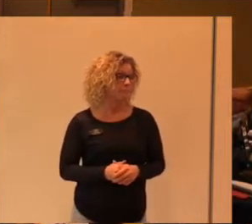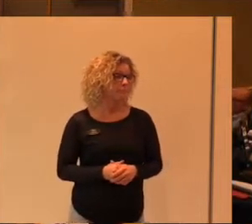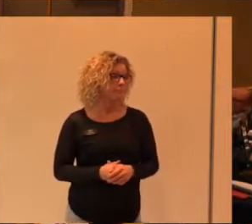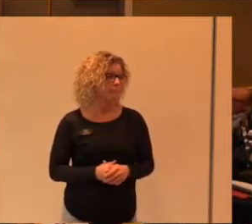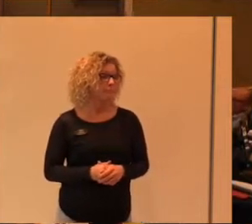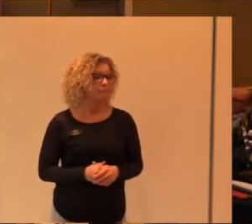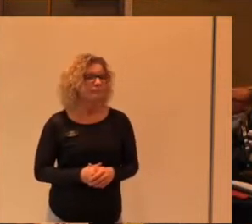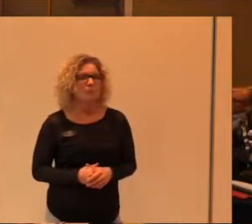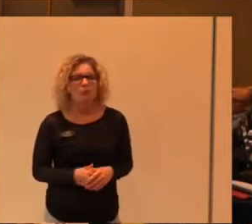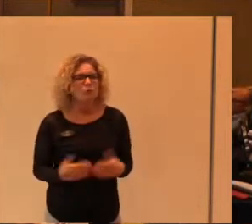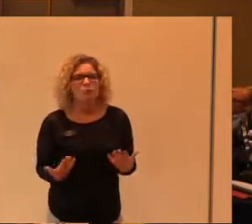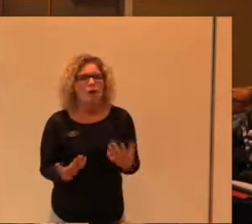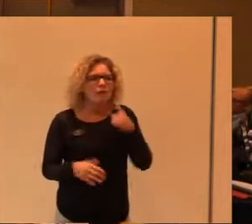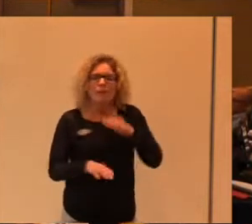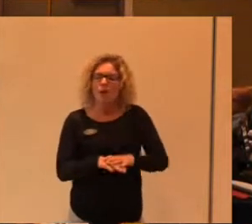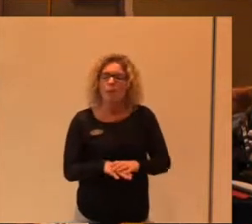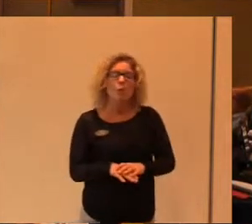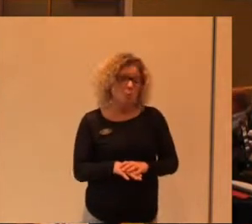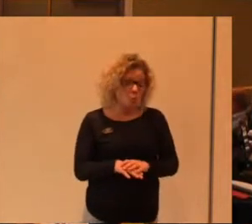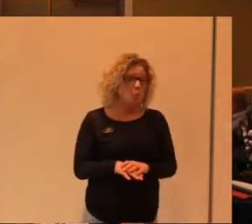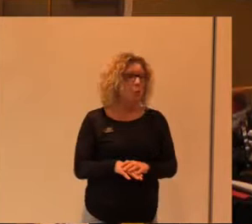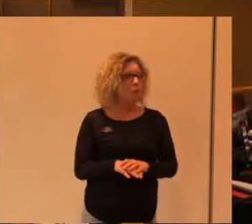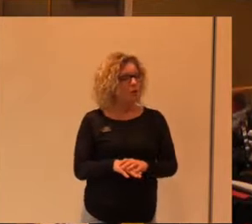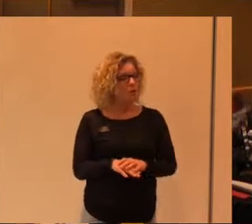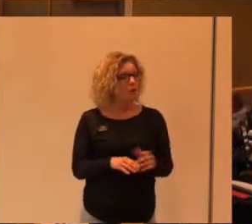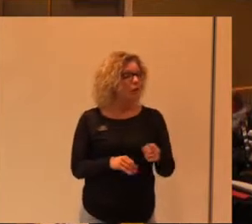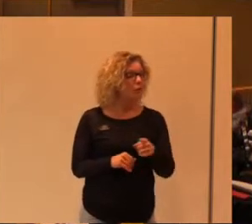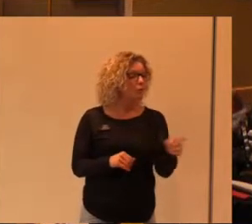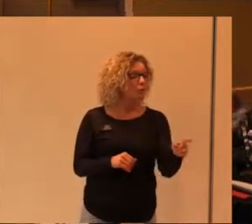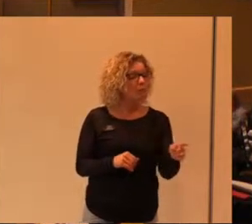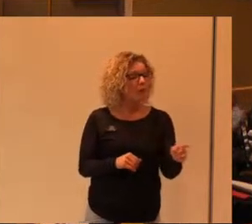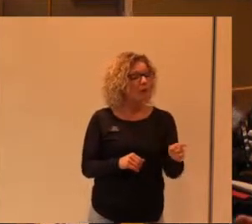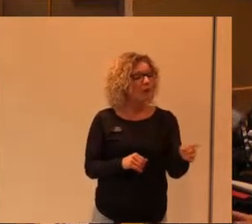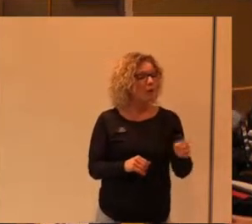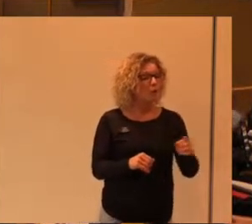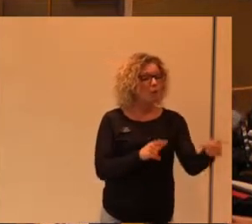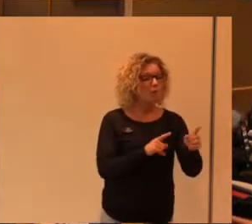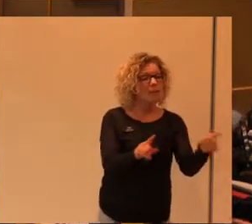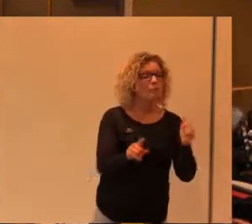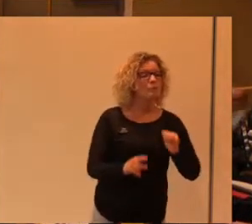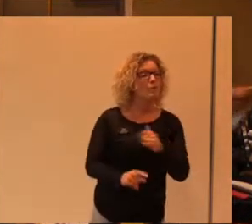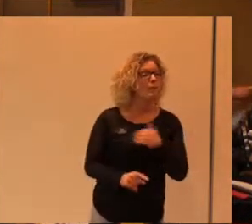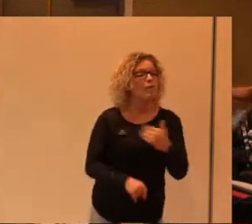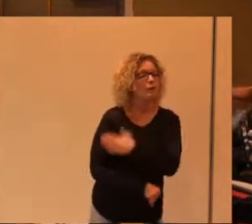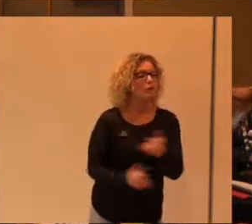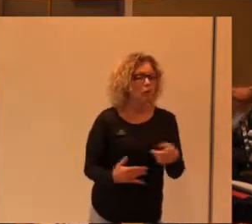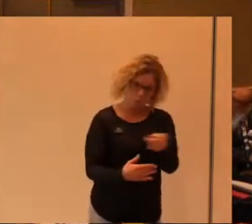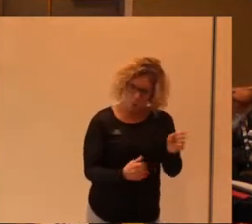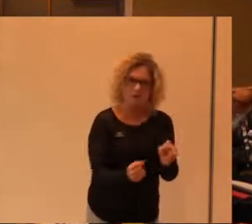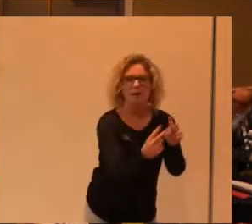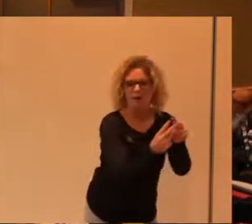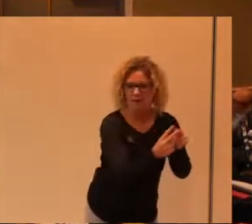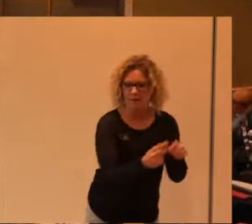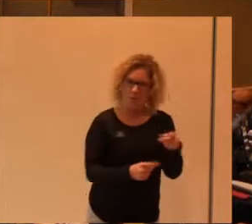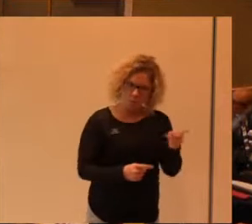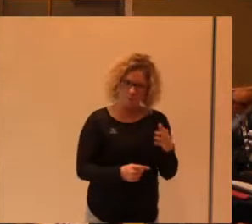Och vad ska vi tänka på? Jo, vi ska naturligtvis försöka nå dem som inte använder våra tjänster idag. Det är ju